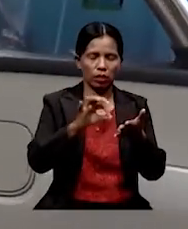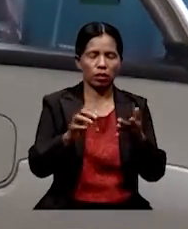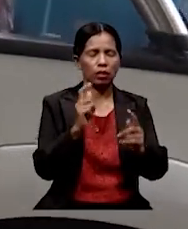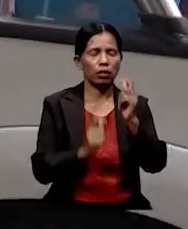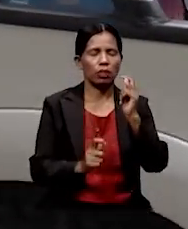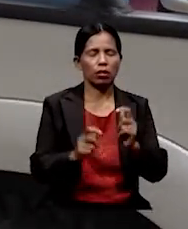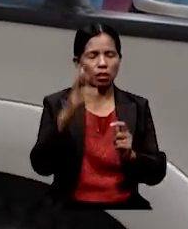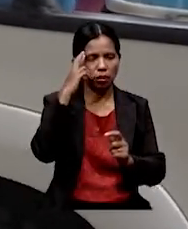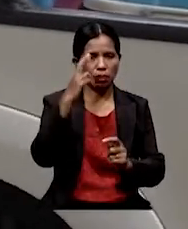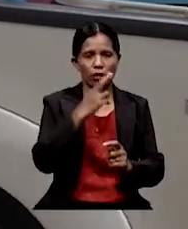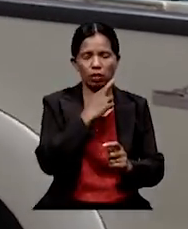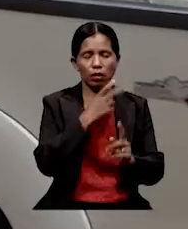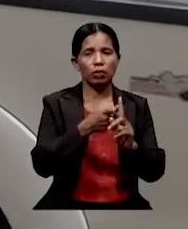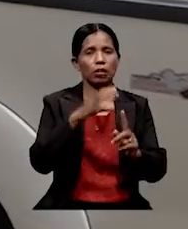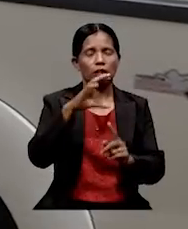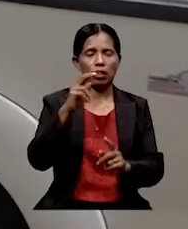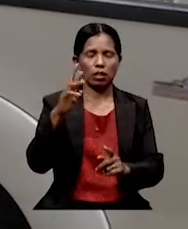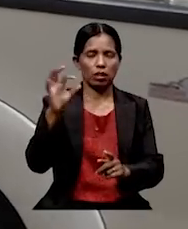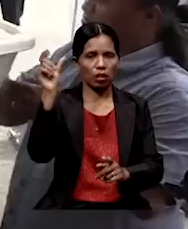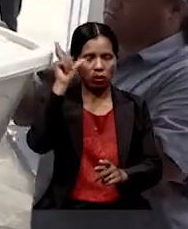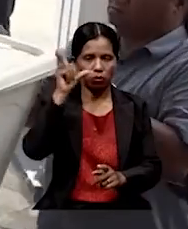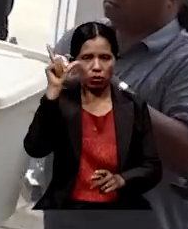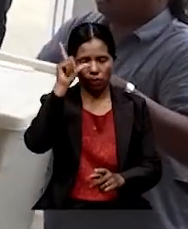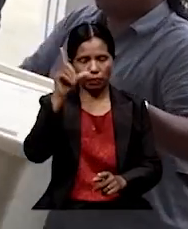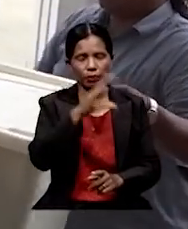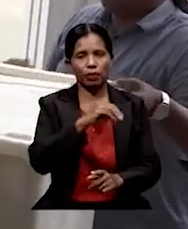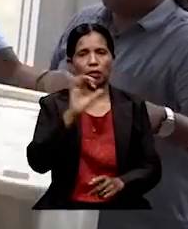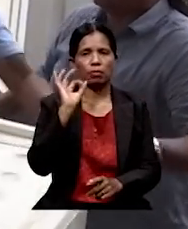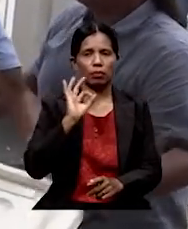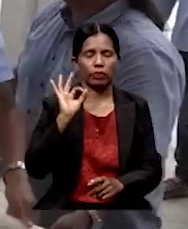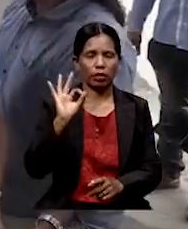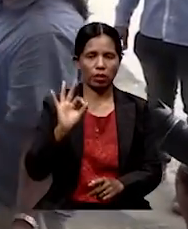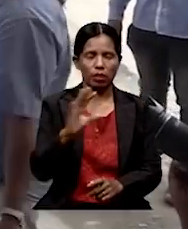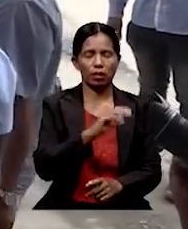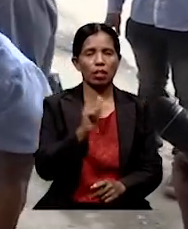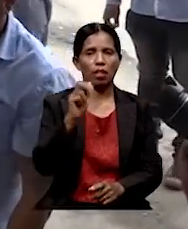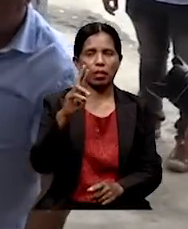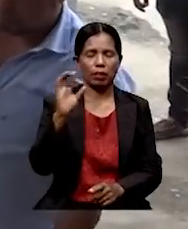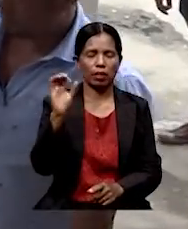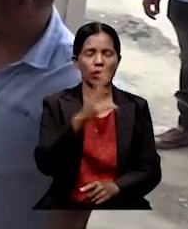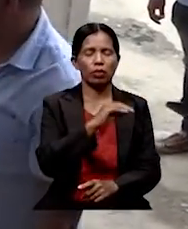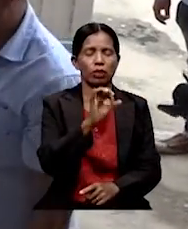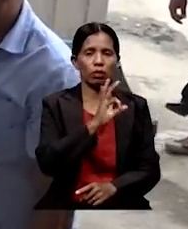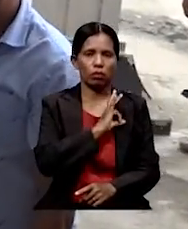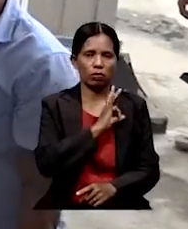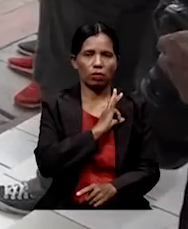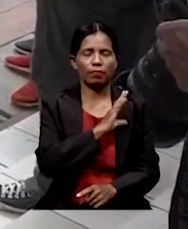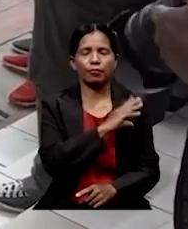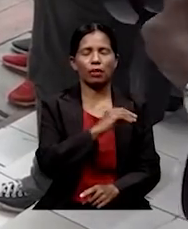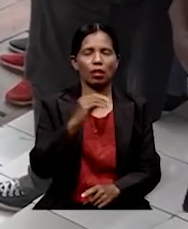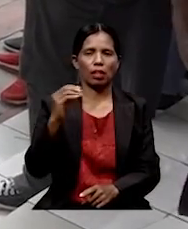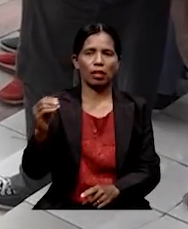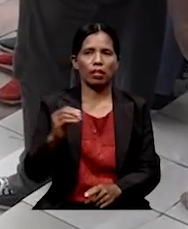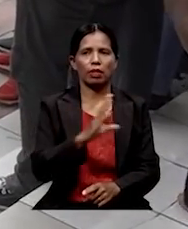sujara muzorta husi sinerte, Francisco Guterres Lolo husi Fretelin, Armanda Berta dos Santos husi Kunto, no